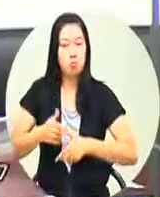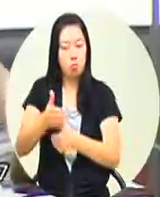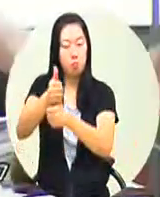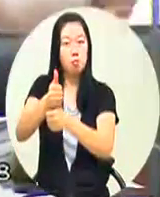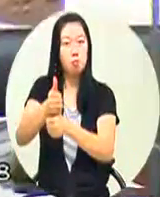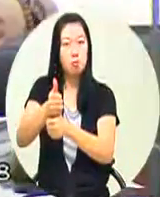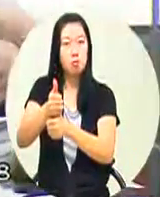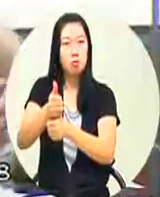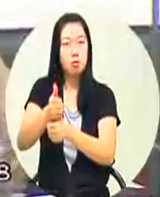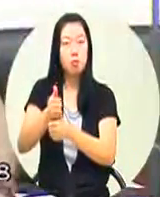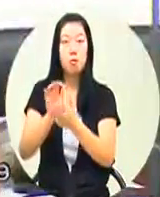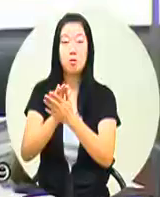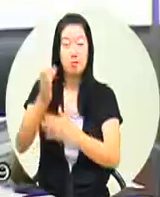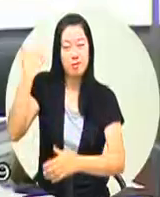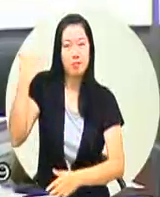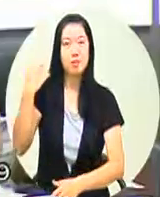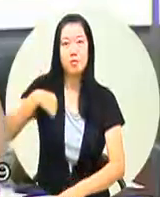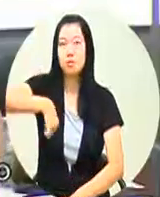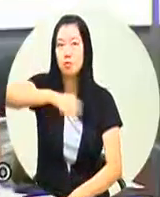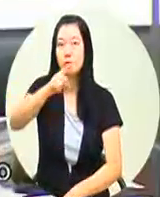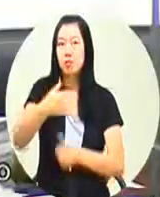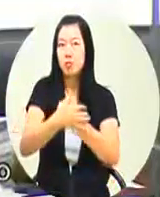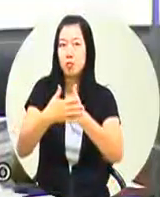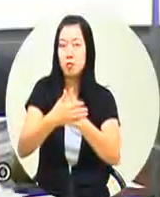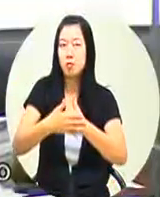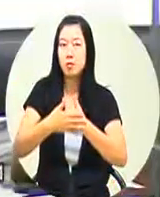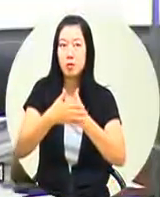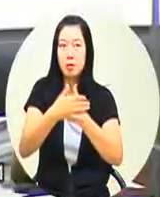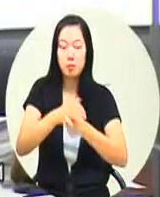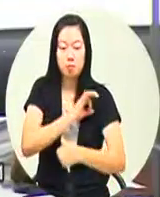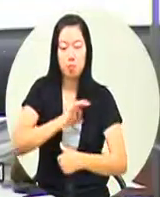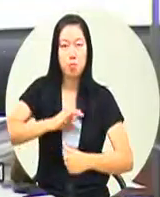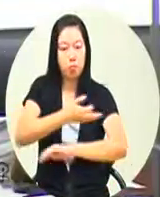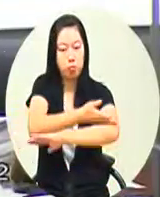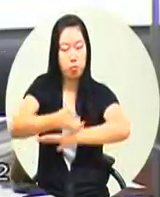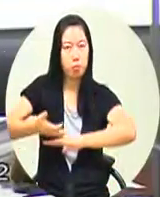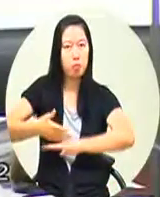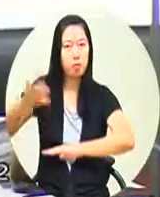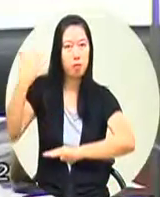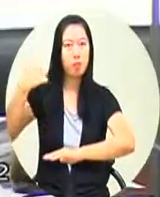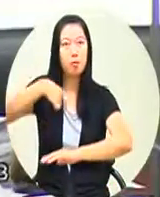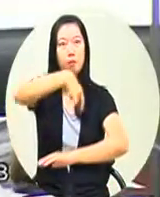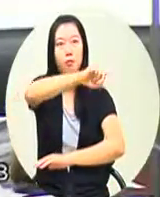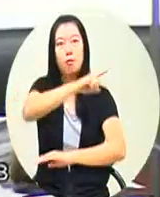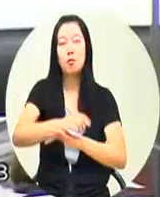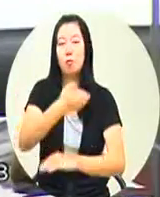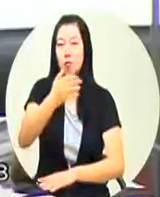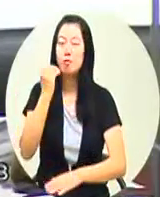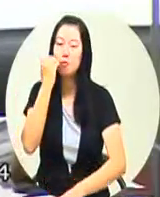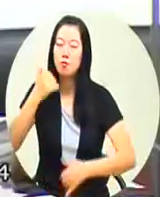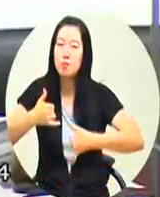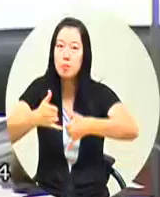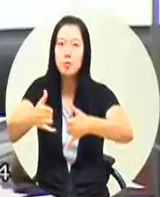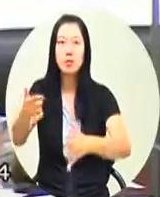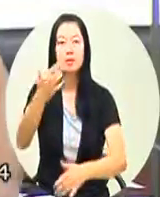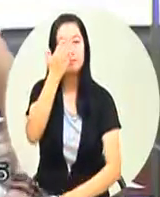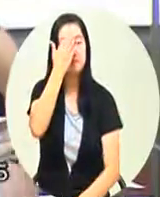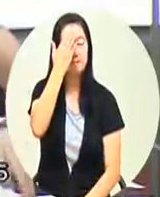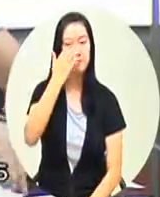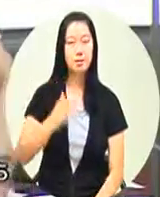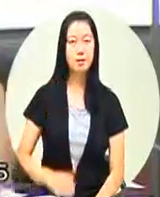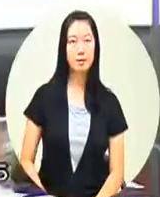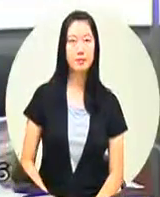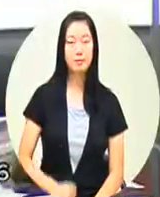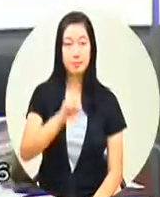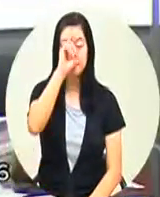沟，唔是为建公路啊，无就爱为旧路才过，会使讲非常非常的不方便啦、啊、吼。哦那这个